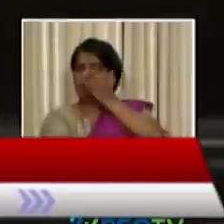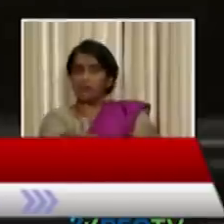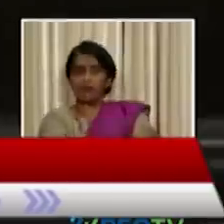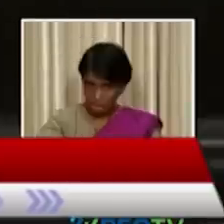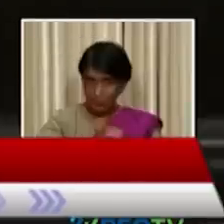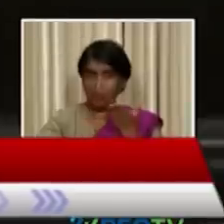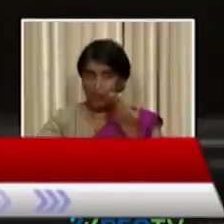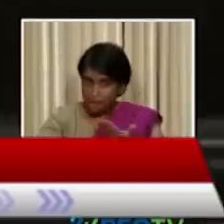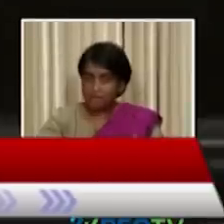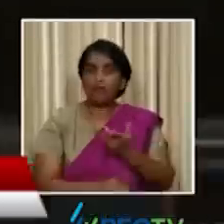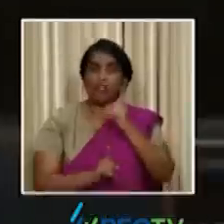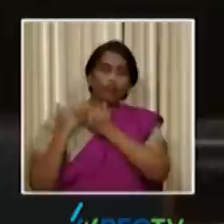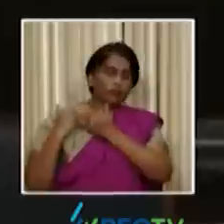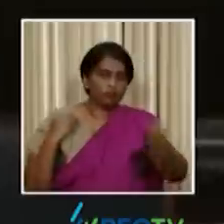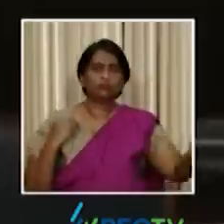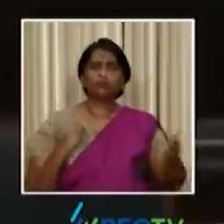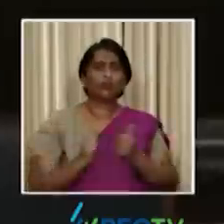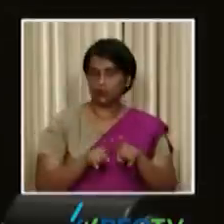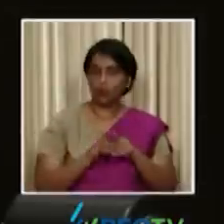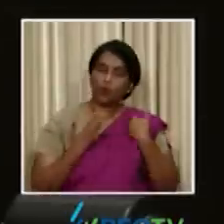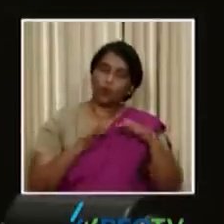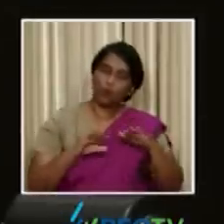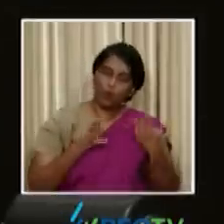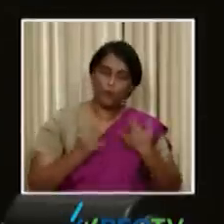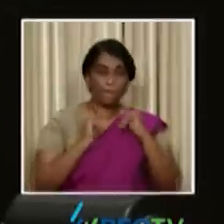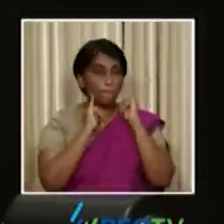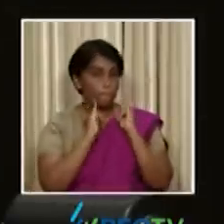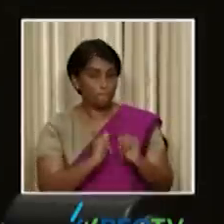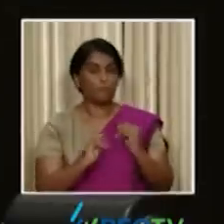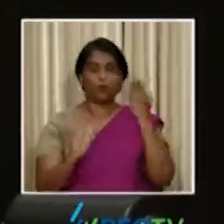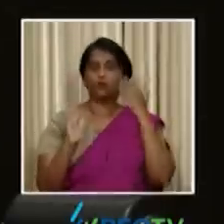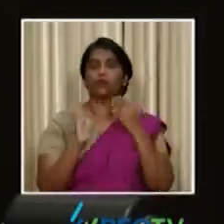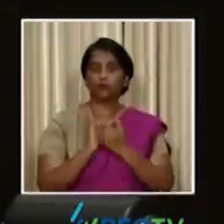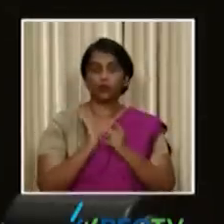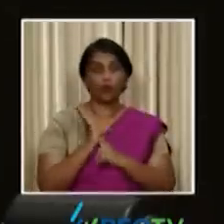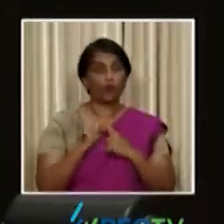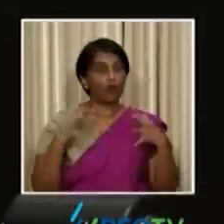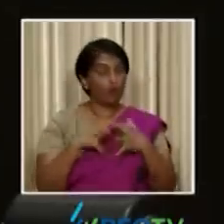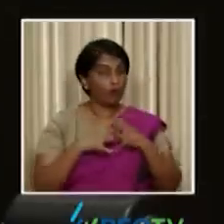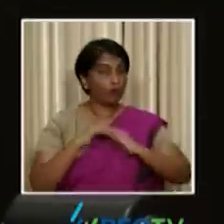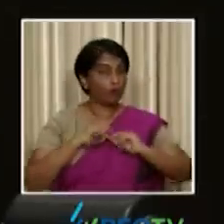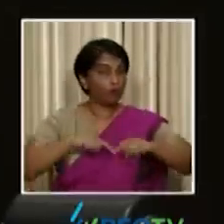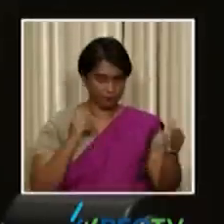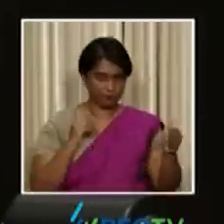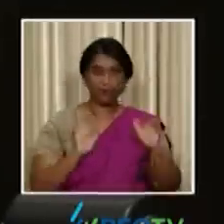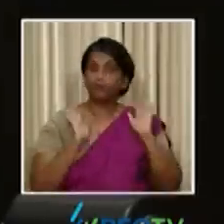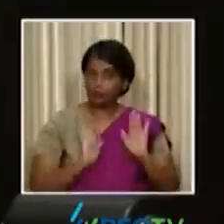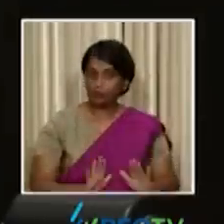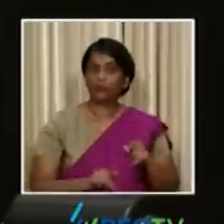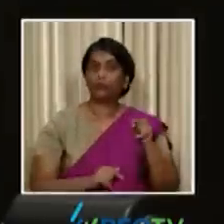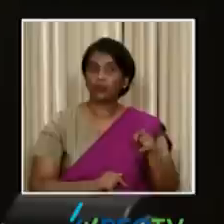පිටිපස්සට ගිහිල්ලා ඔවුන්ට දඬුවම් දෙන්නට ක්‍රියා කරන්න බැරි අපරාධයක් සම්බන්ධව නීතිය ක්‍රියාත්මක කරන්න පුළුවන් වසර 20ක් ඇතුළත